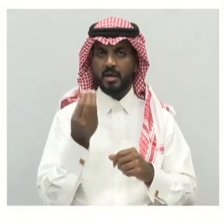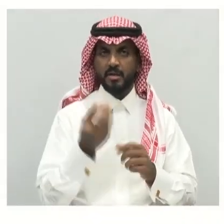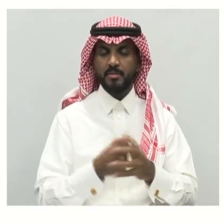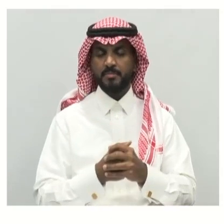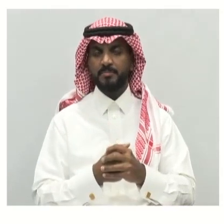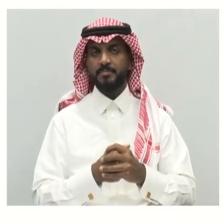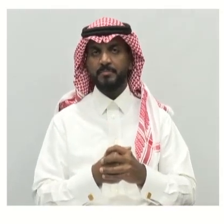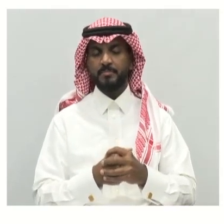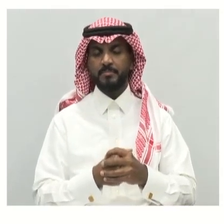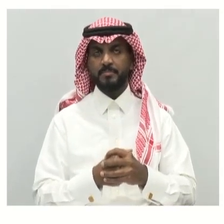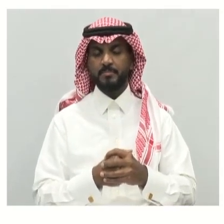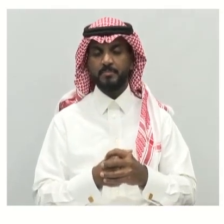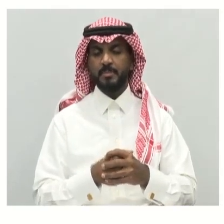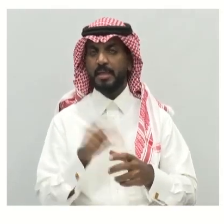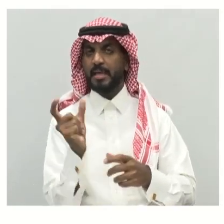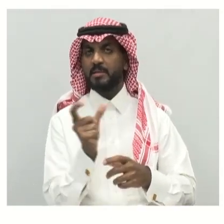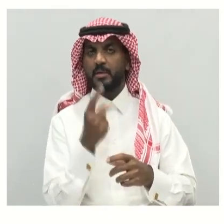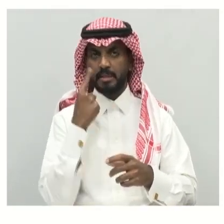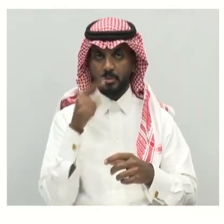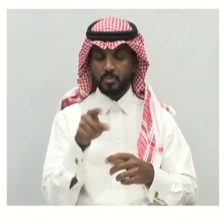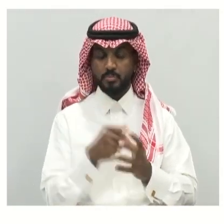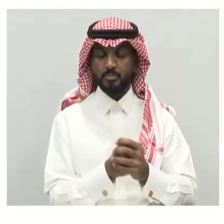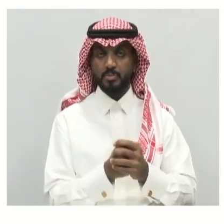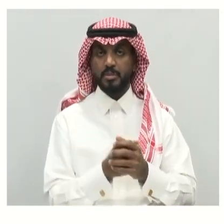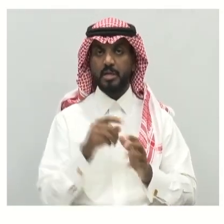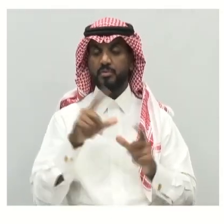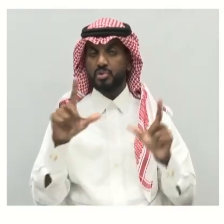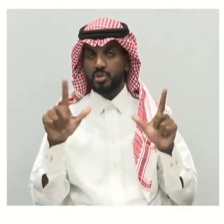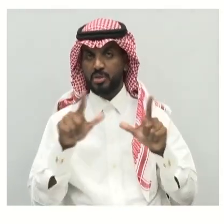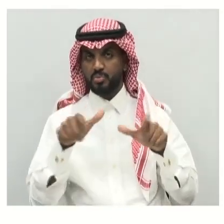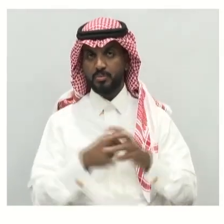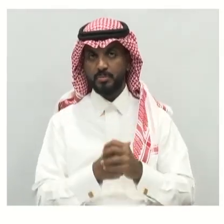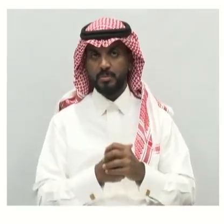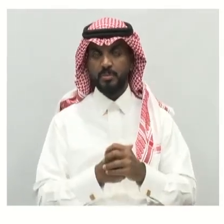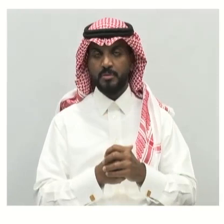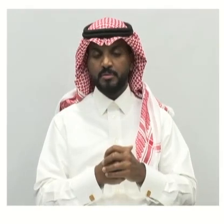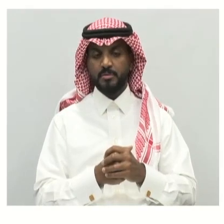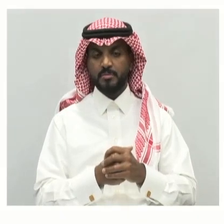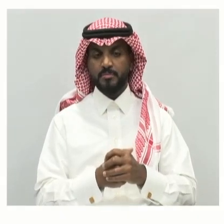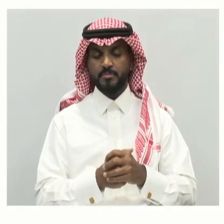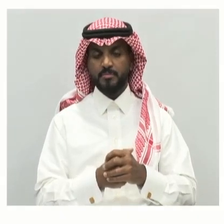لاحظوا الكلمه لديكم الكلمه الموجوده على الشاشه احسنتم زارا